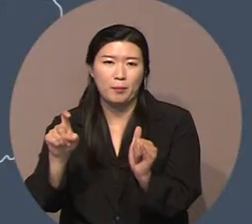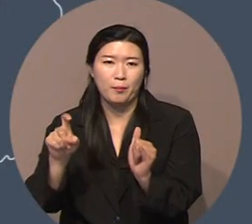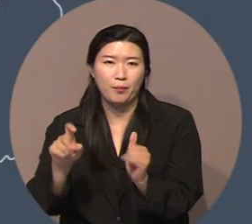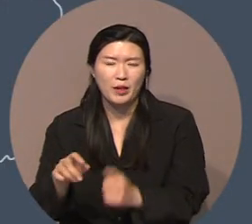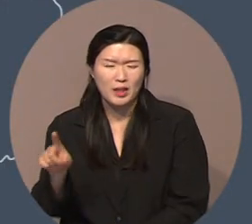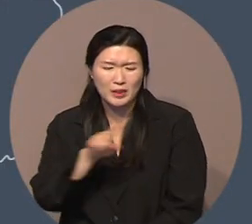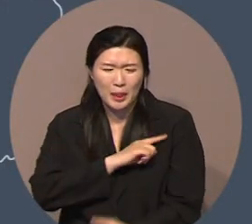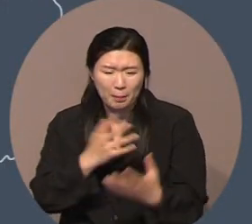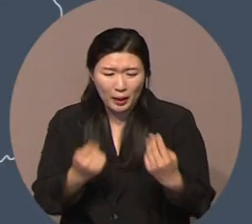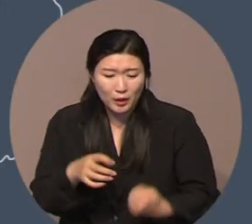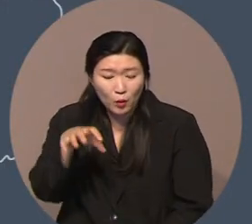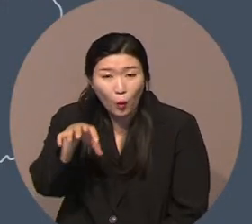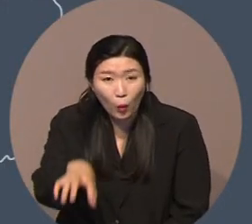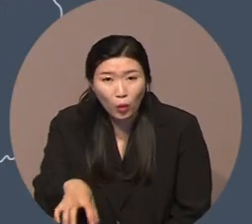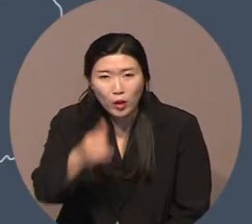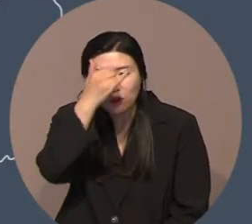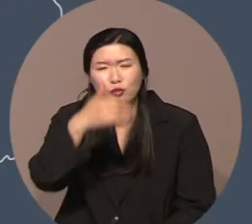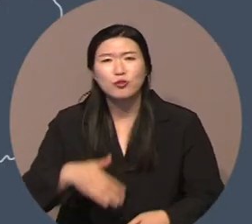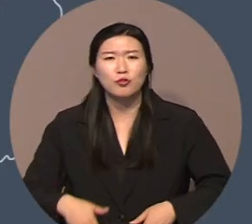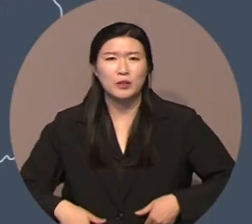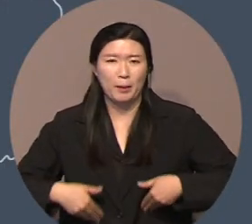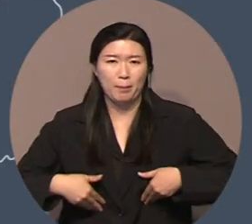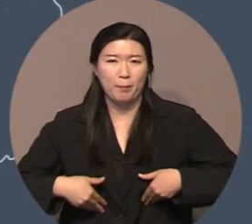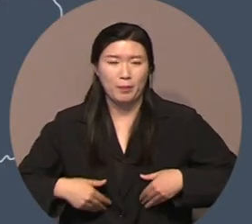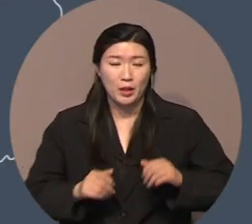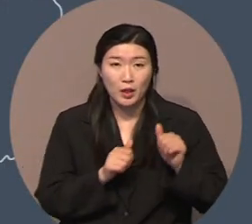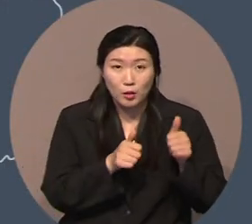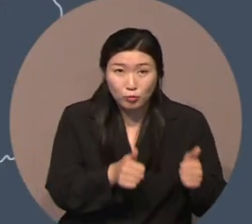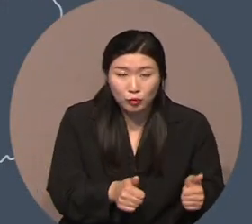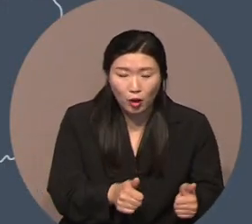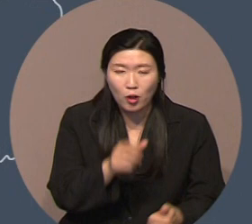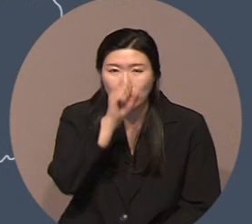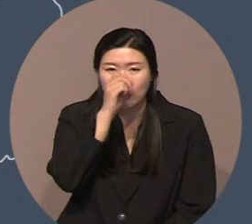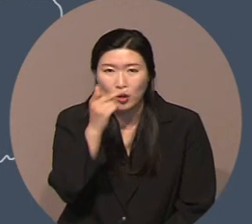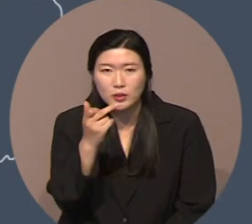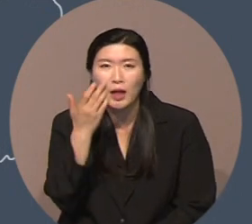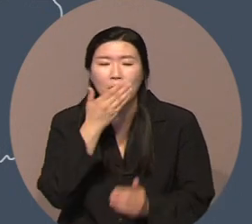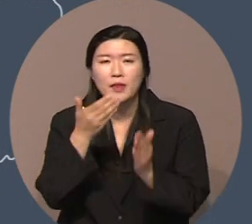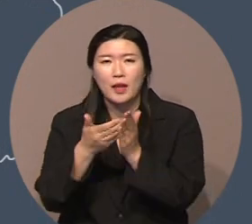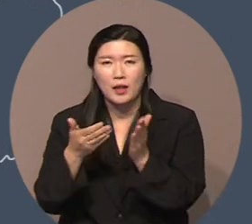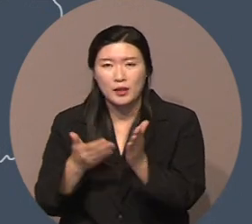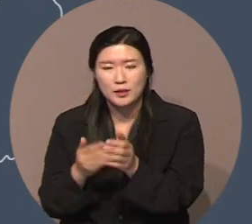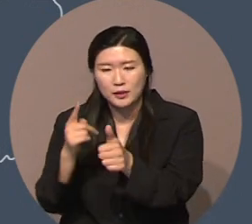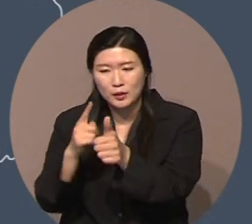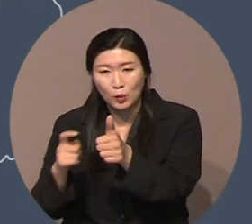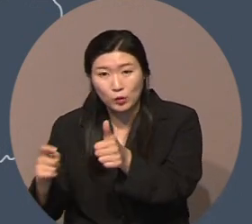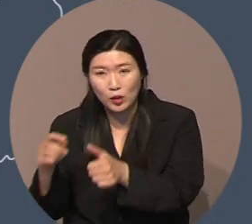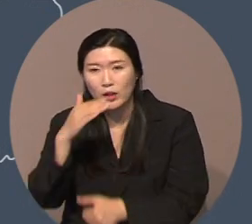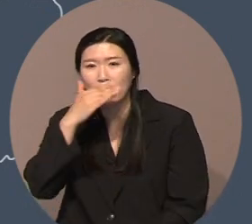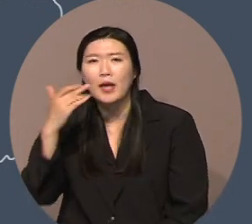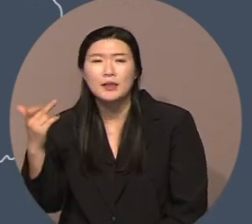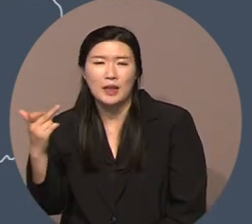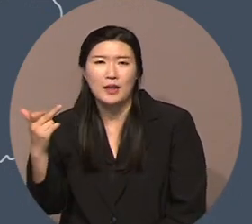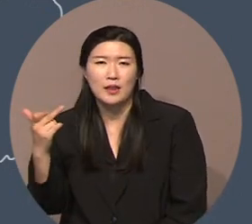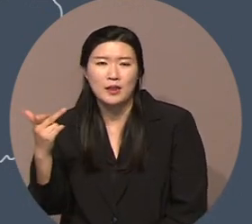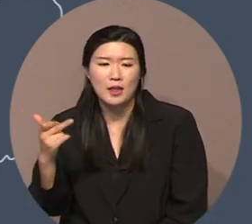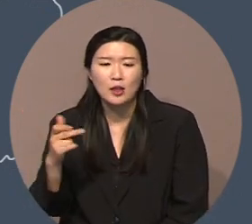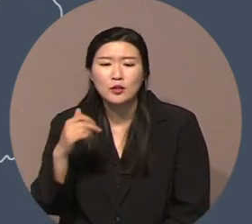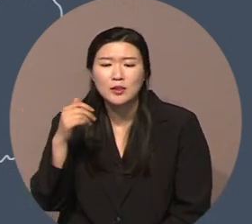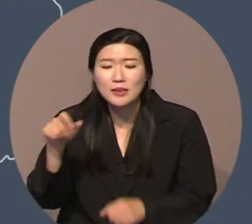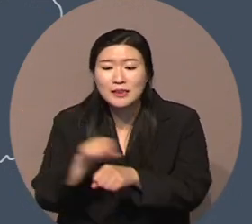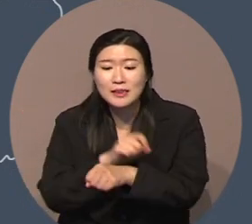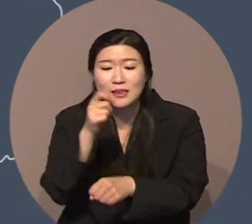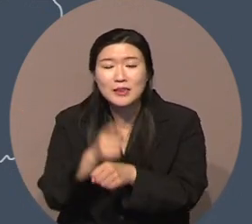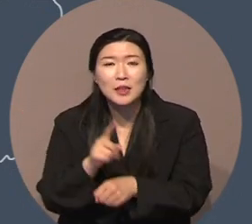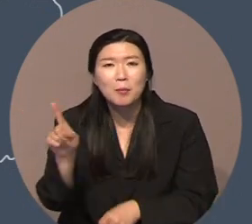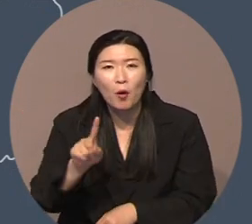가장 많은 환자가 발생한 충남은 부여와 서산, 당진, 논산, 홍성, 예산 등 주로 고령층 인구 비율이